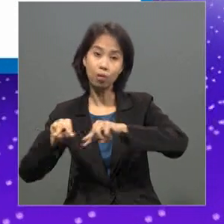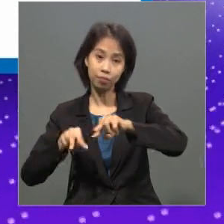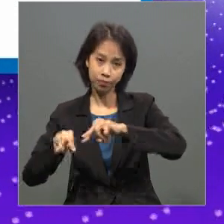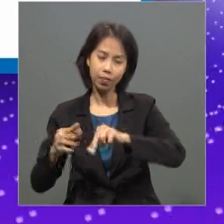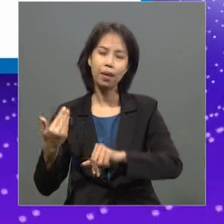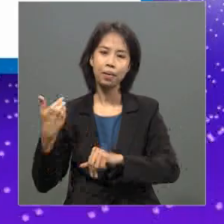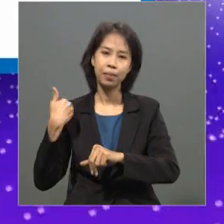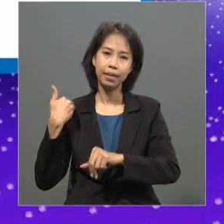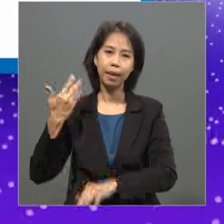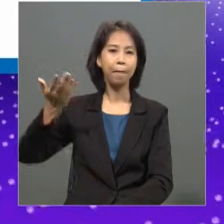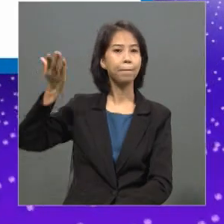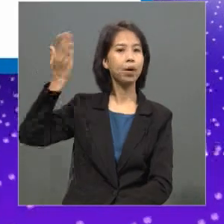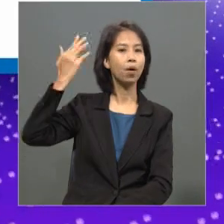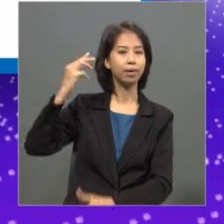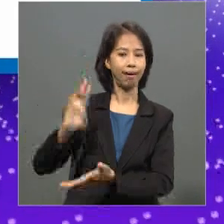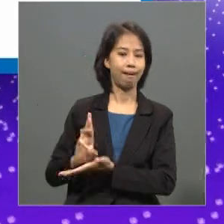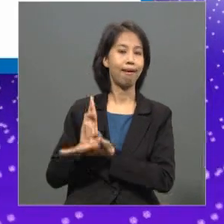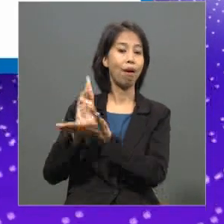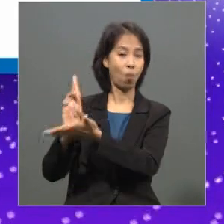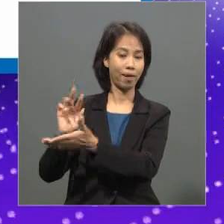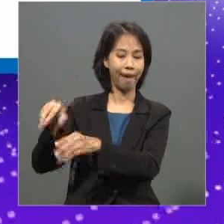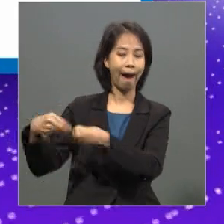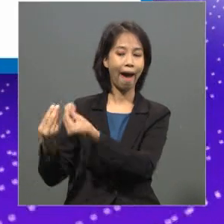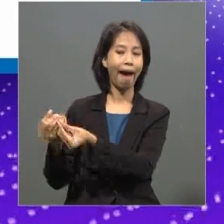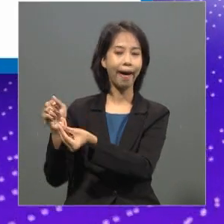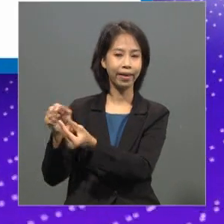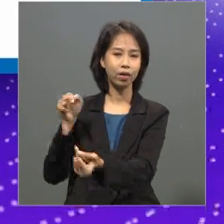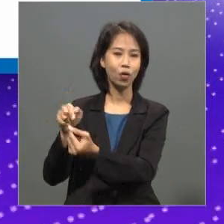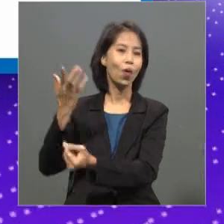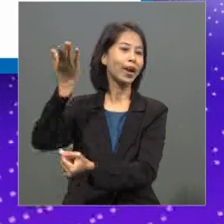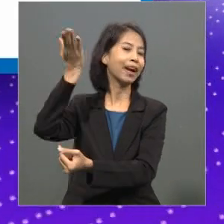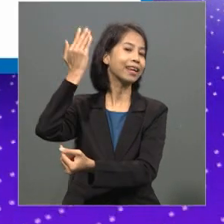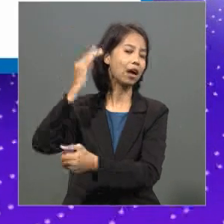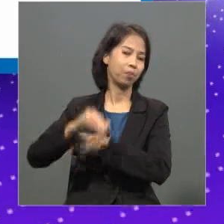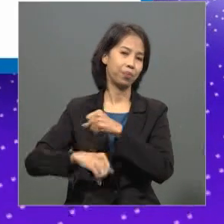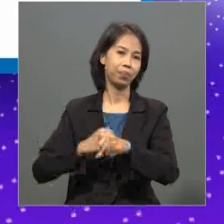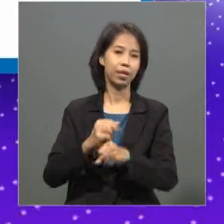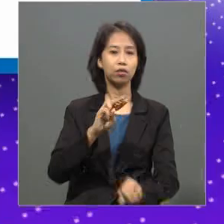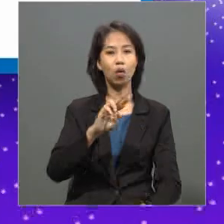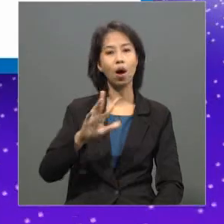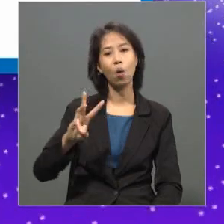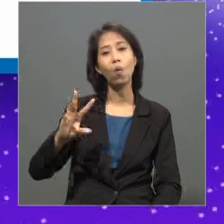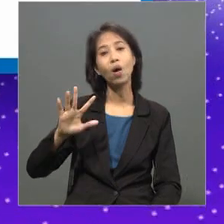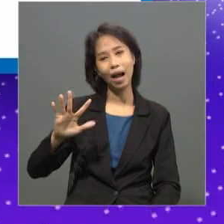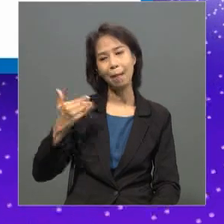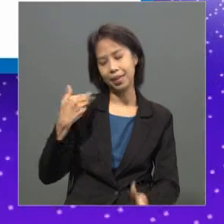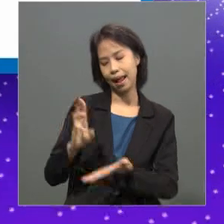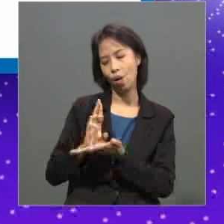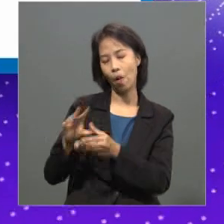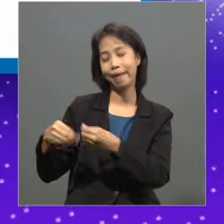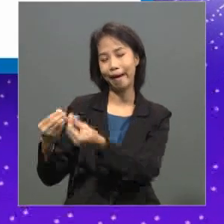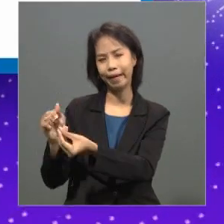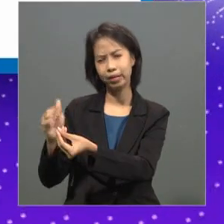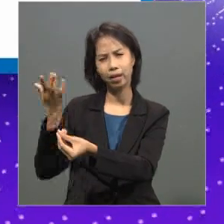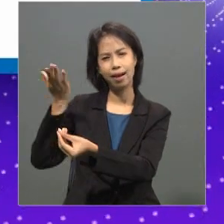สคบเคยมอบโล่รางวัลให้กับบริษัทดังกล่าวในงานวันคุ้มครองผู้บริโภคปี2565ซึ่งก็ได้รับรายงานว่า